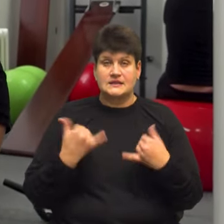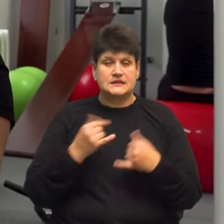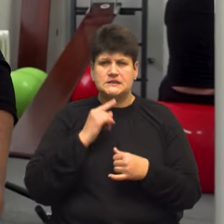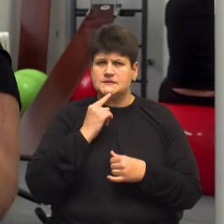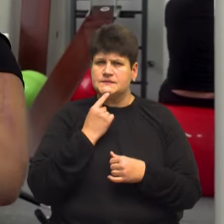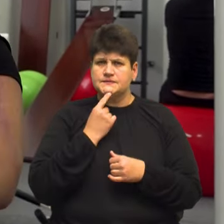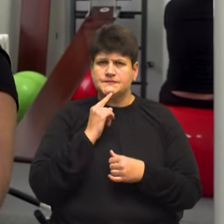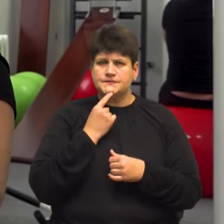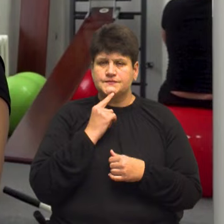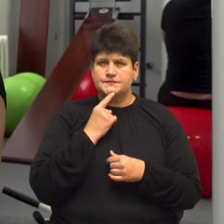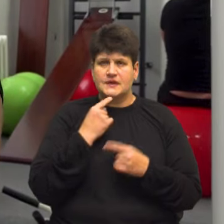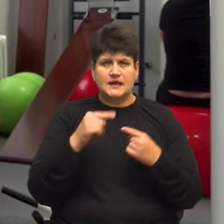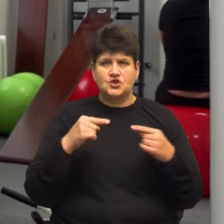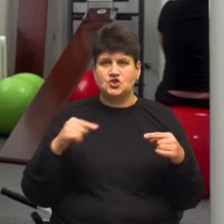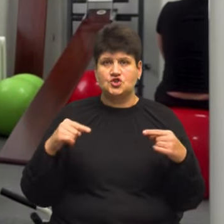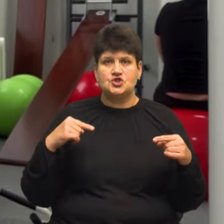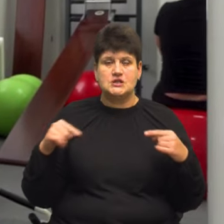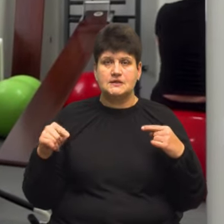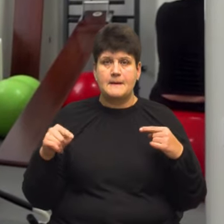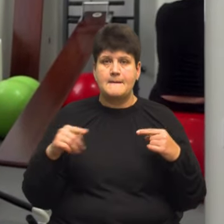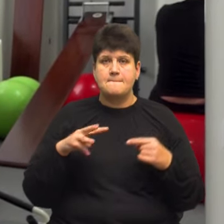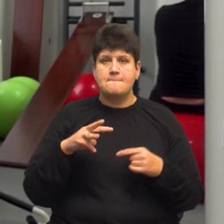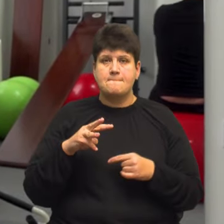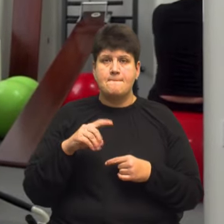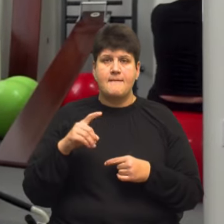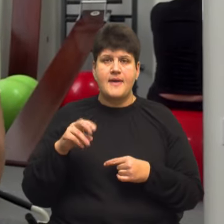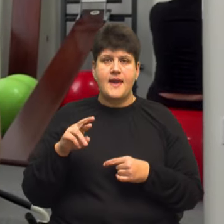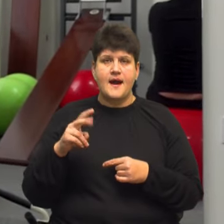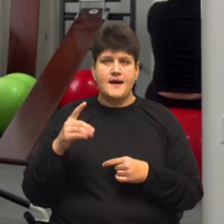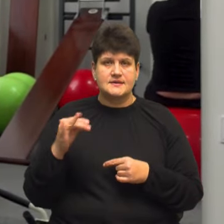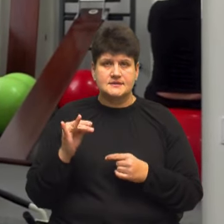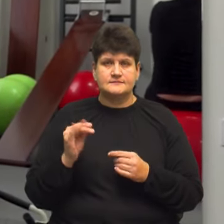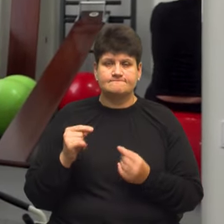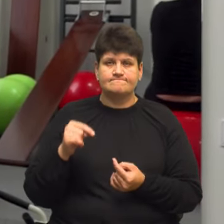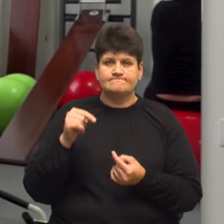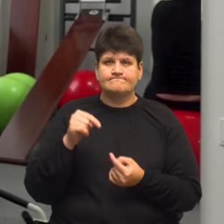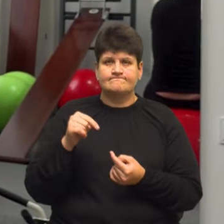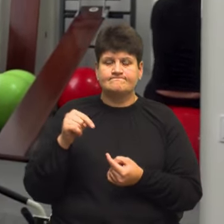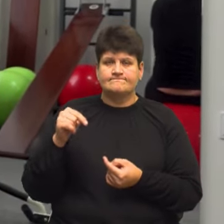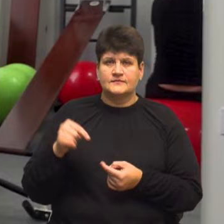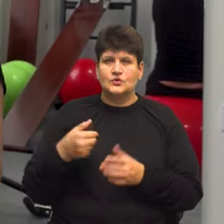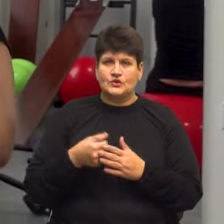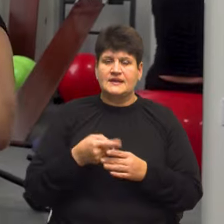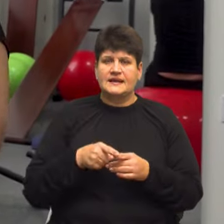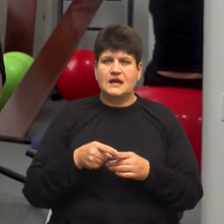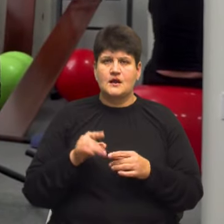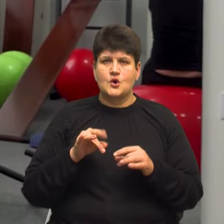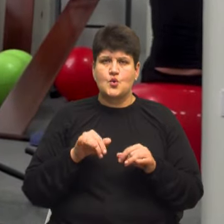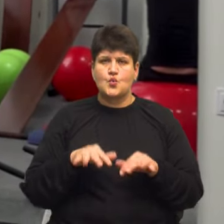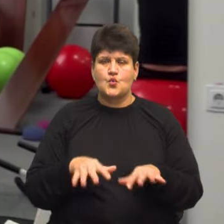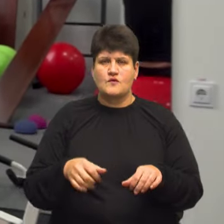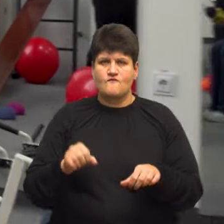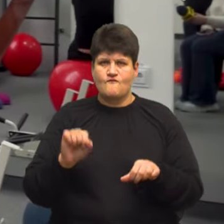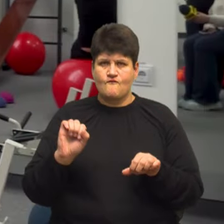тяжко інші м'язи прилаштувати до таких рухів і рухів, які